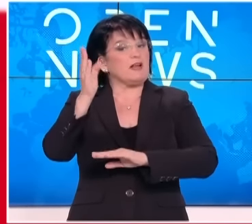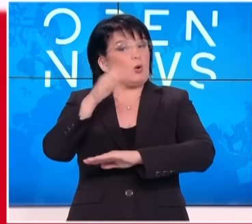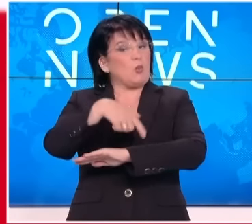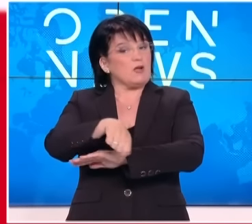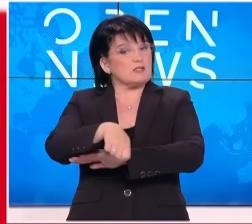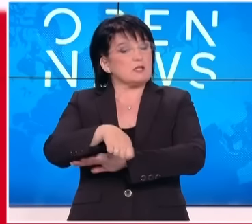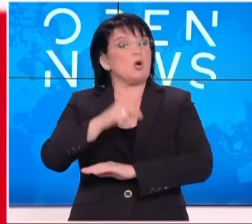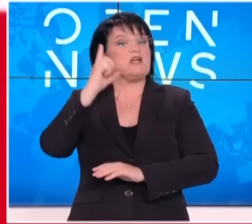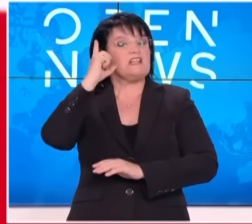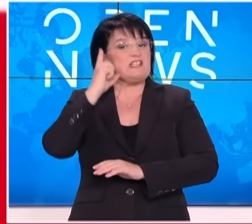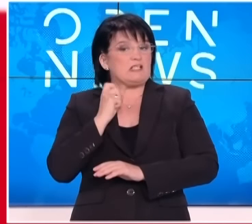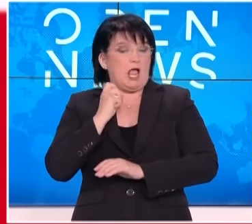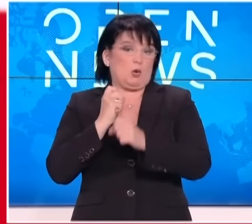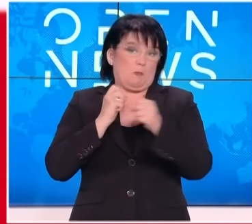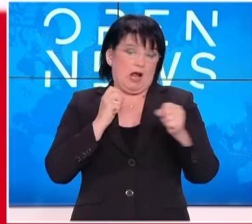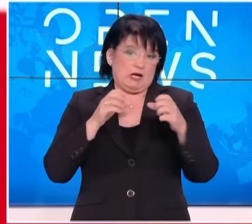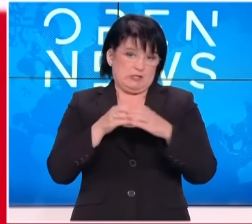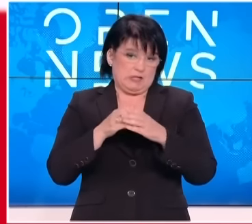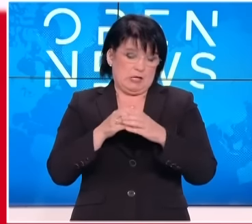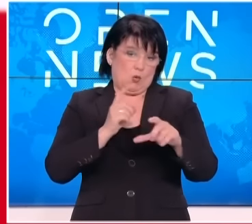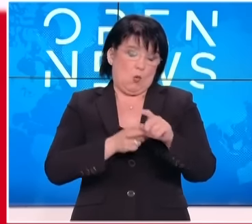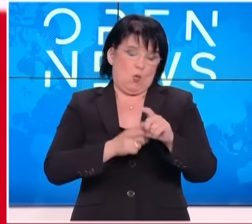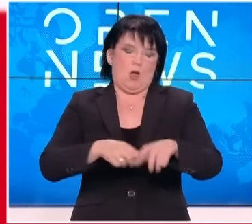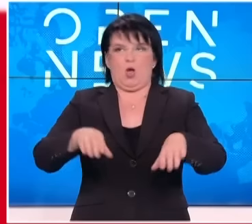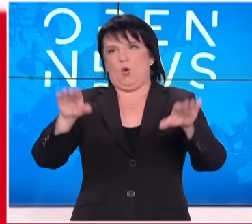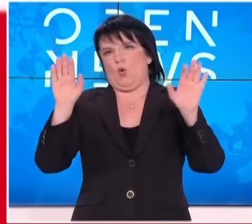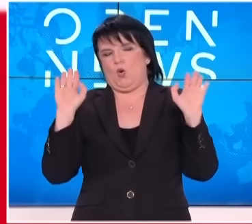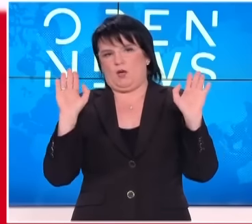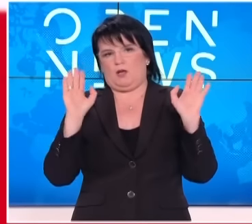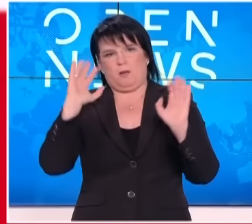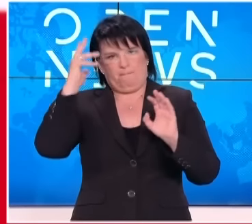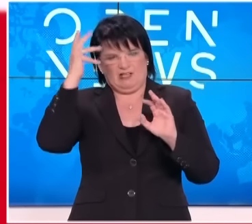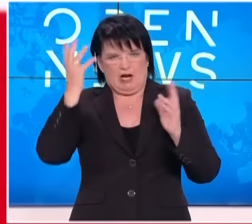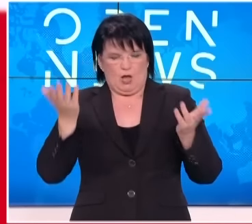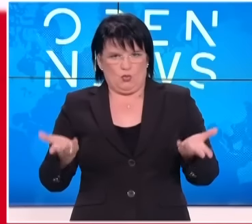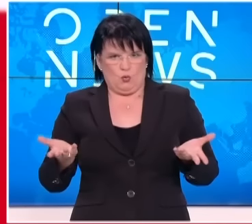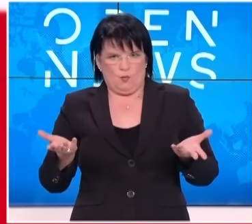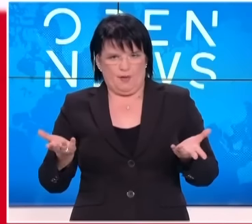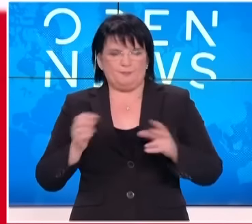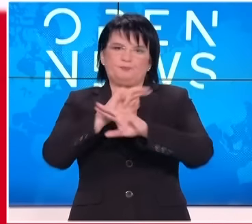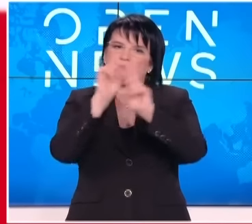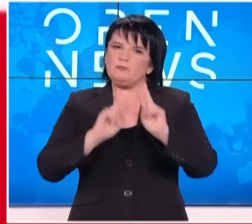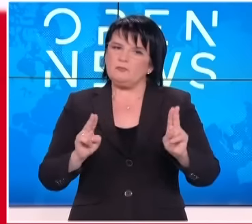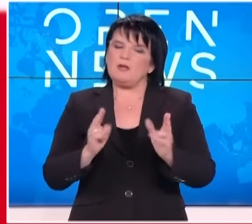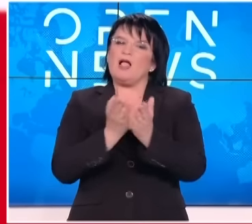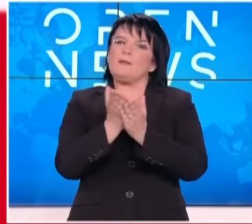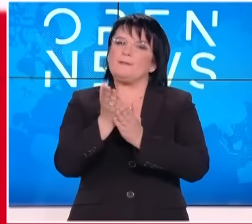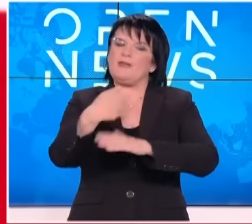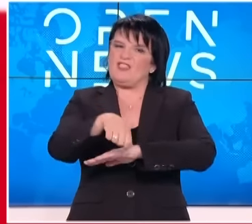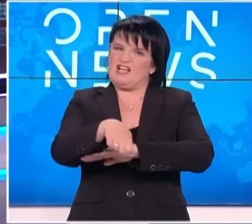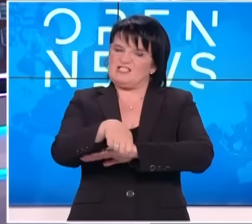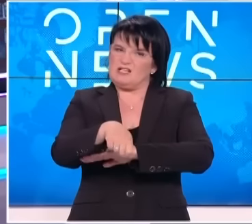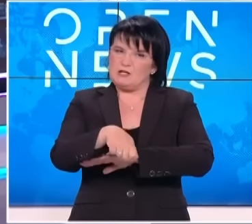ξέρουμε ότι εκεί η δα δεν είναι αριστερή οι κομμουνιστές αλίμονο τώρα μη μην τρελαθούμε τι είναι το διεθνές ποινικό δικαστήριο